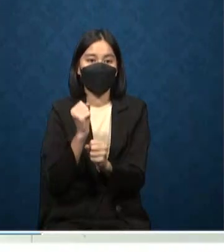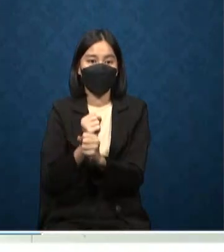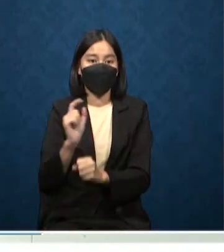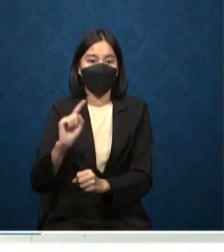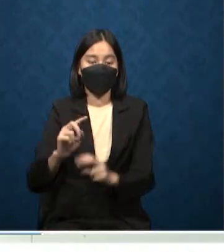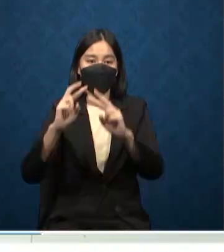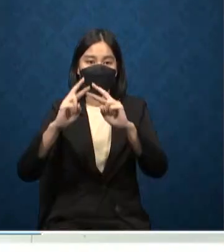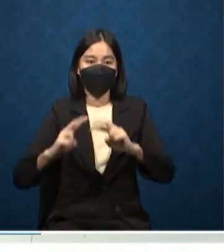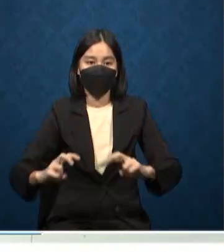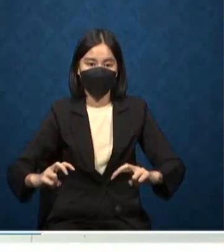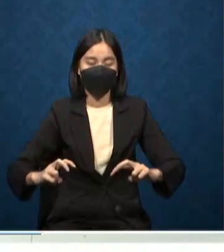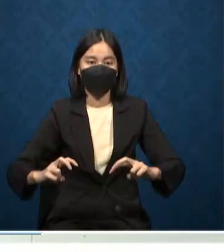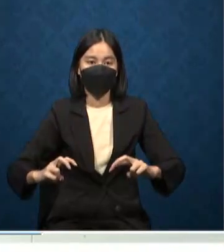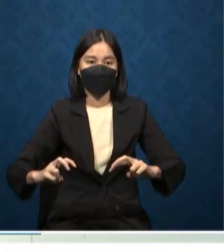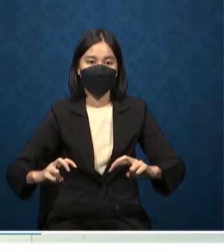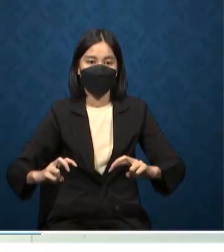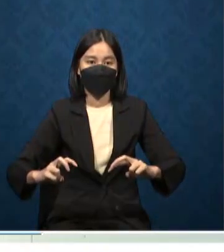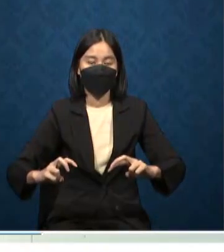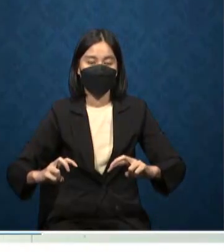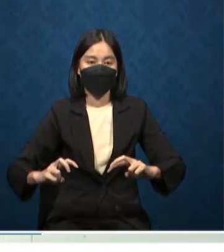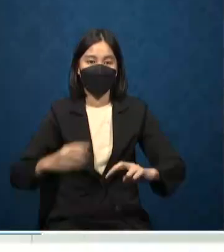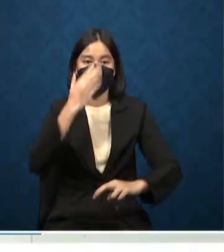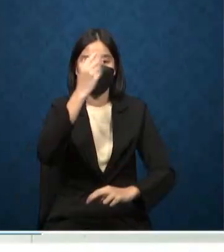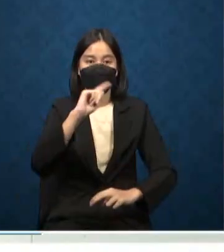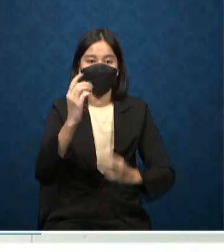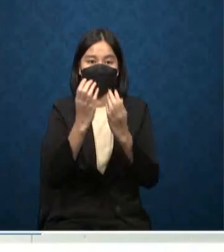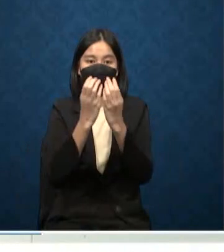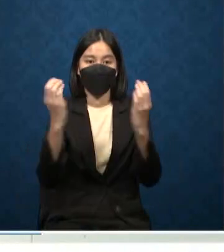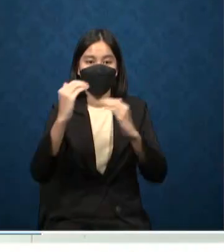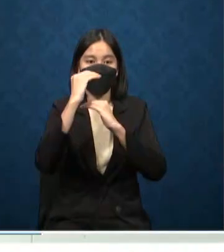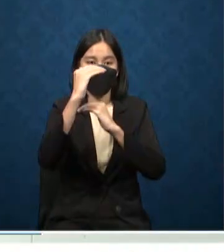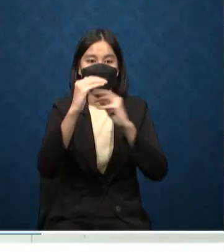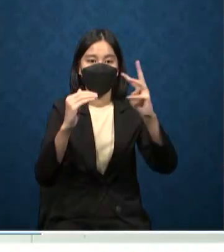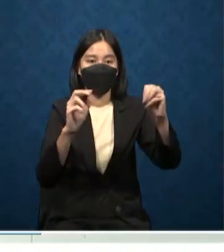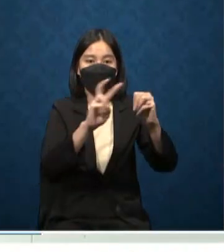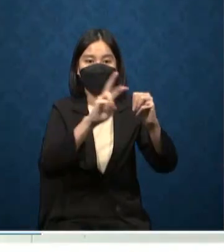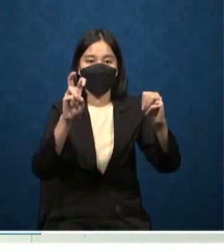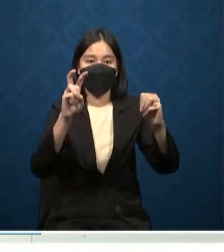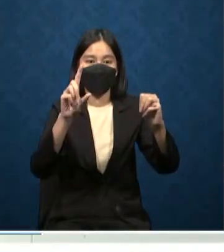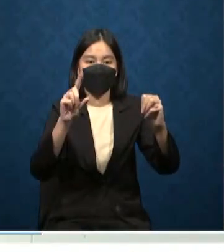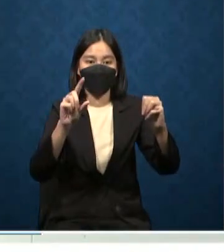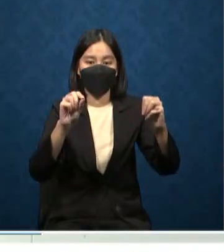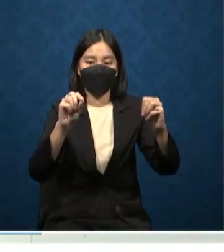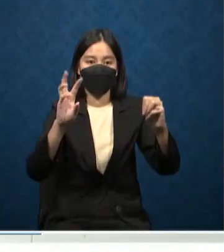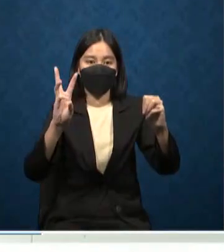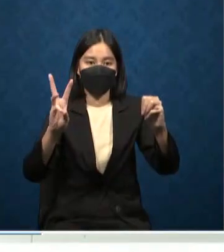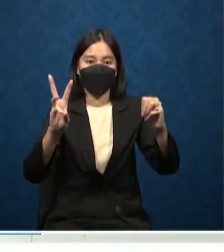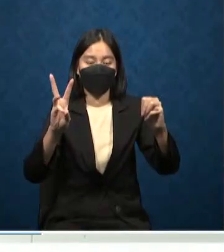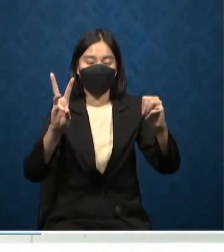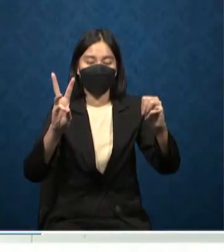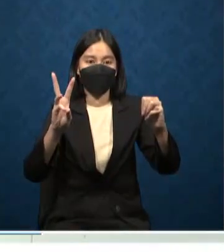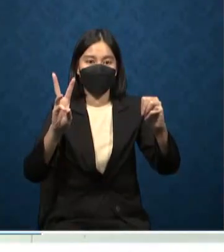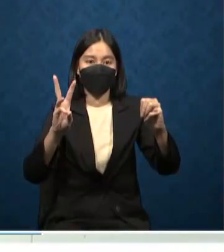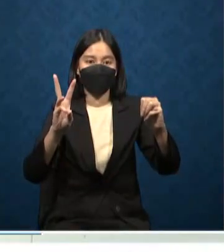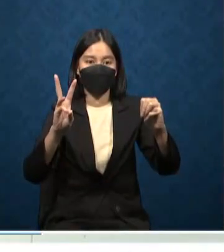สืบสวนสอบสวนเนื่องจากรัฐธรรมนูญได้กำหนดไว้ในมาตรา 226วรรคท้ายว่า